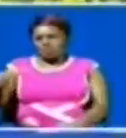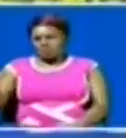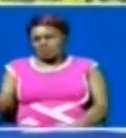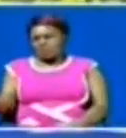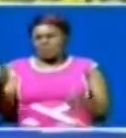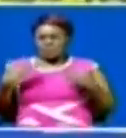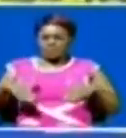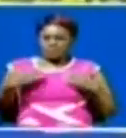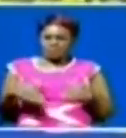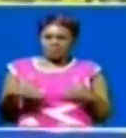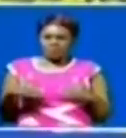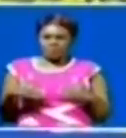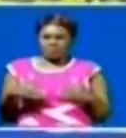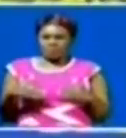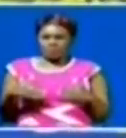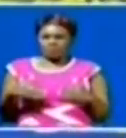watu